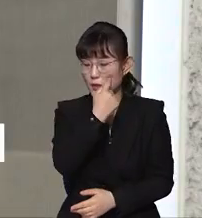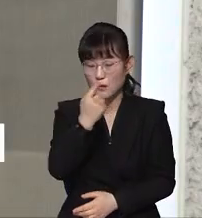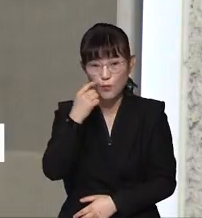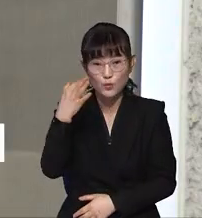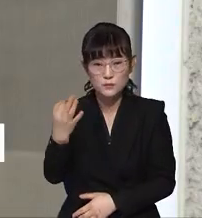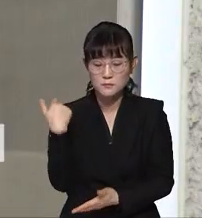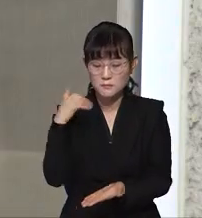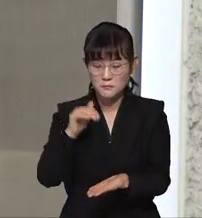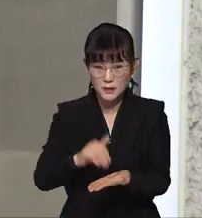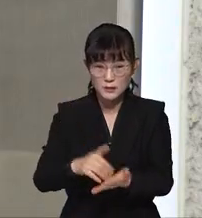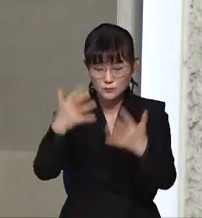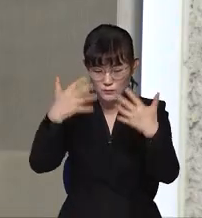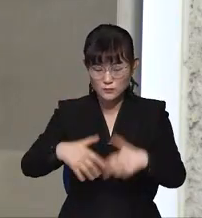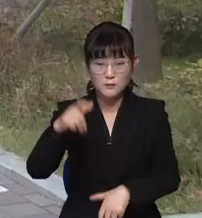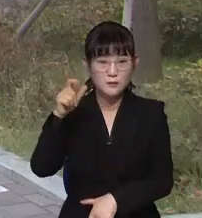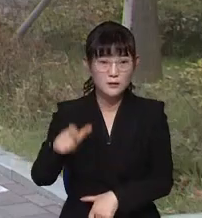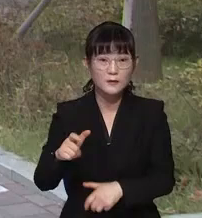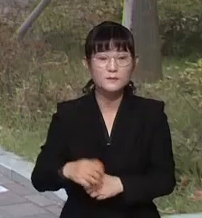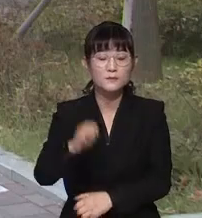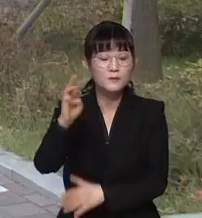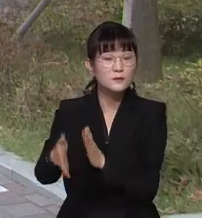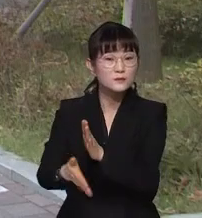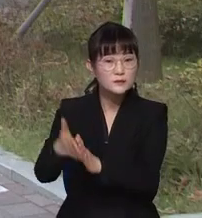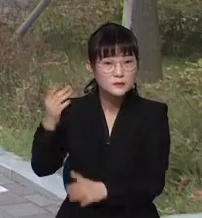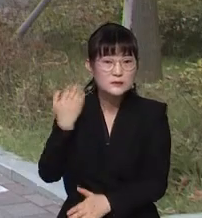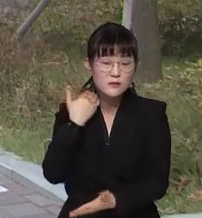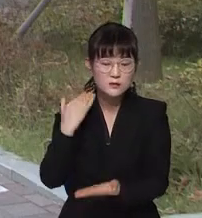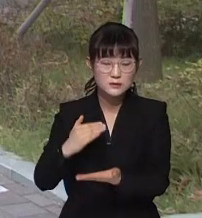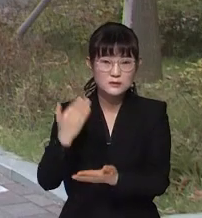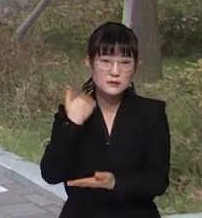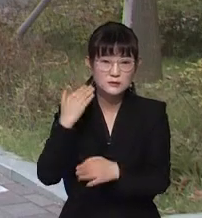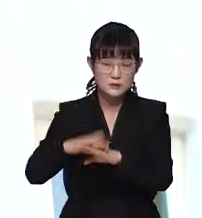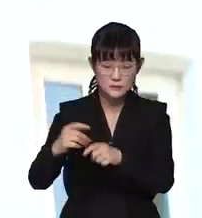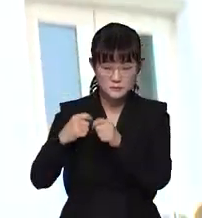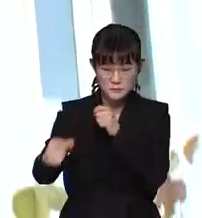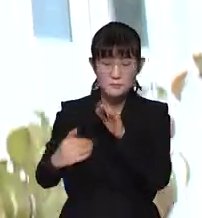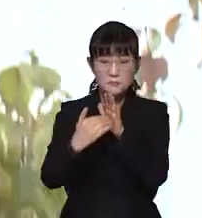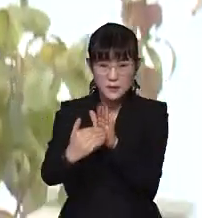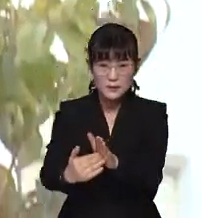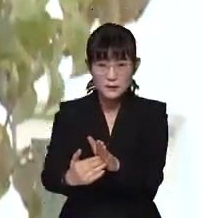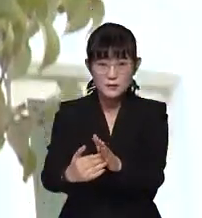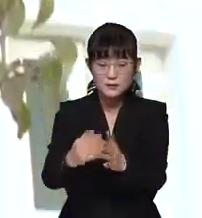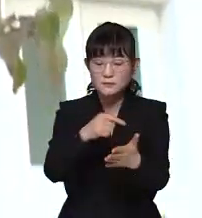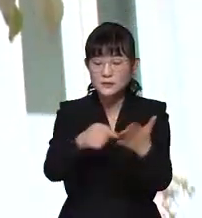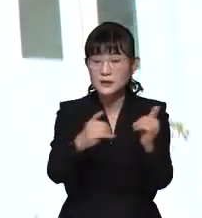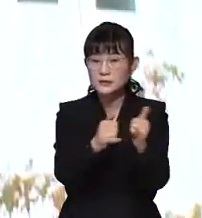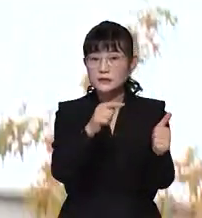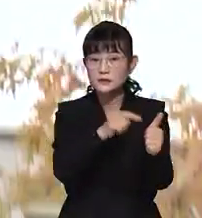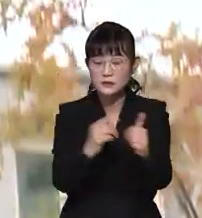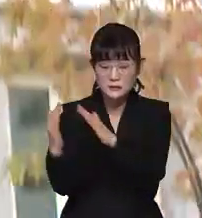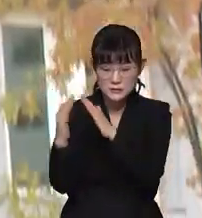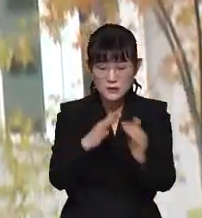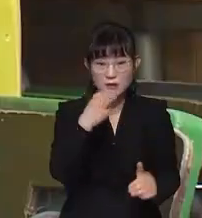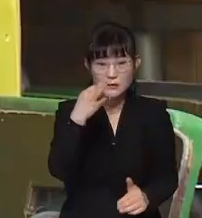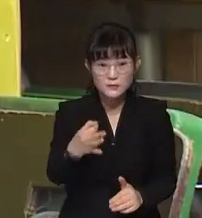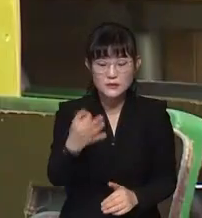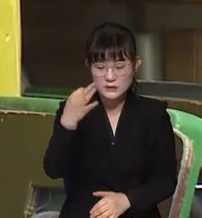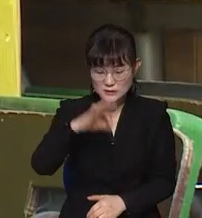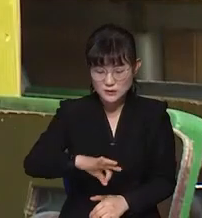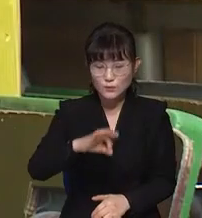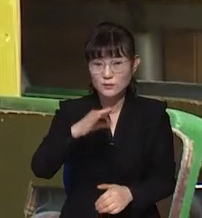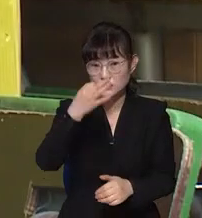요건도 강화합니다 광주시는 전세사기 피해자의 월세와 이사비 전세보증금 대출 이자를